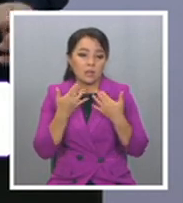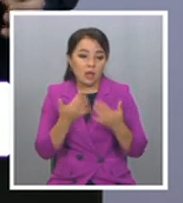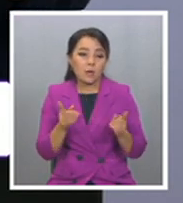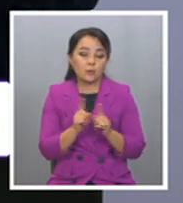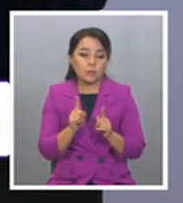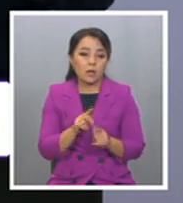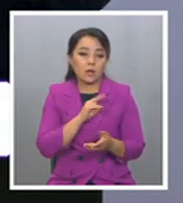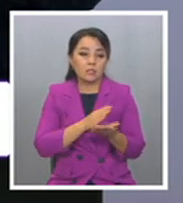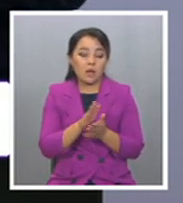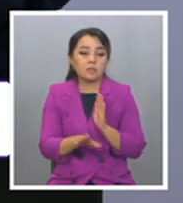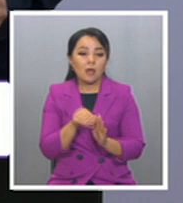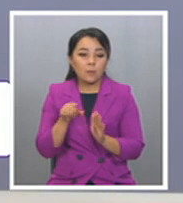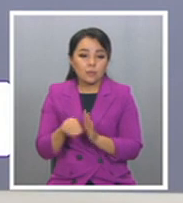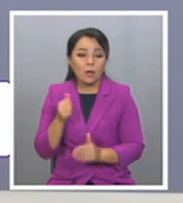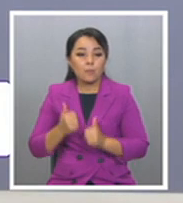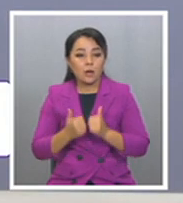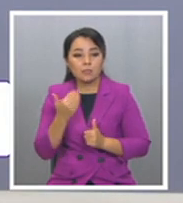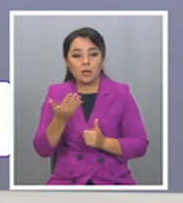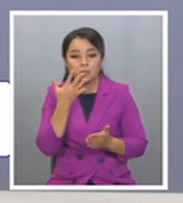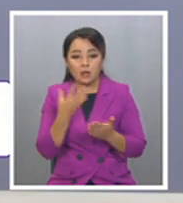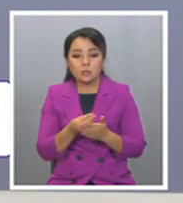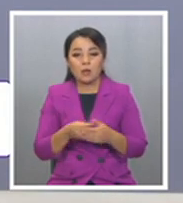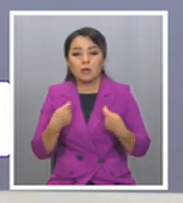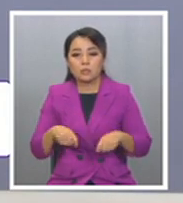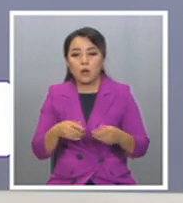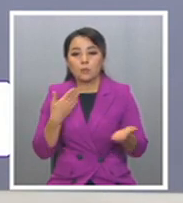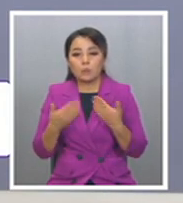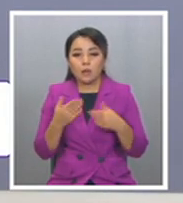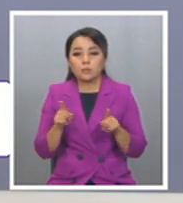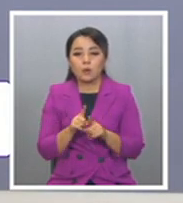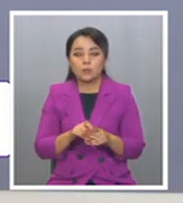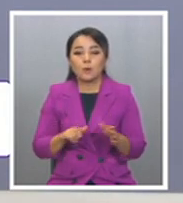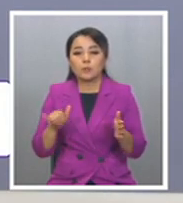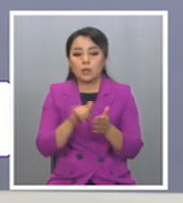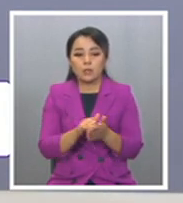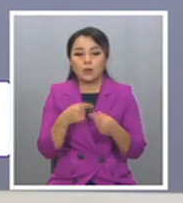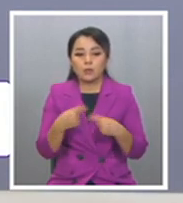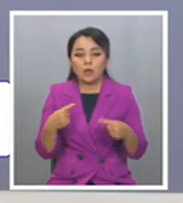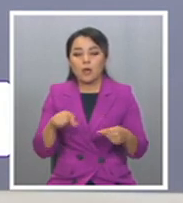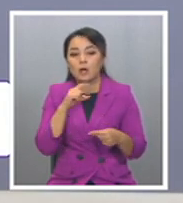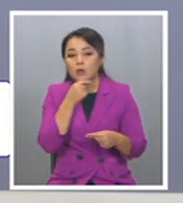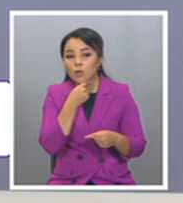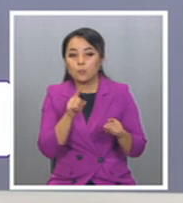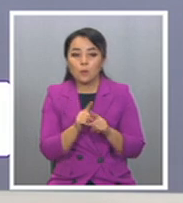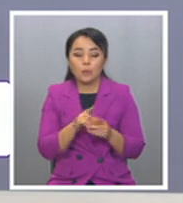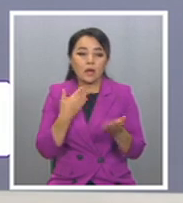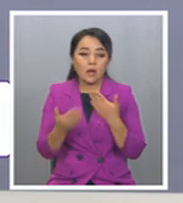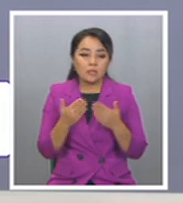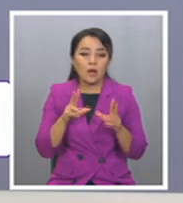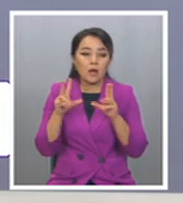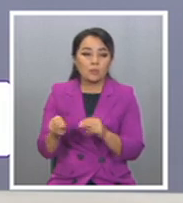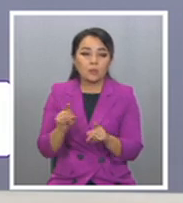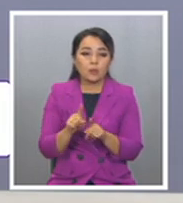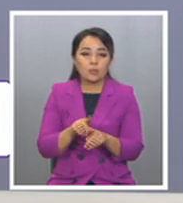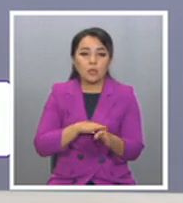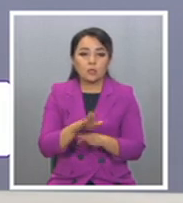саласын таңдау, бәсекелестік, сауда қарым-қатынастарын орнату, міне осында экономикалық қатынастарға кепілдік беру қажеттілігін